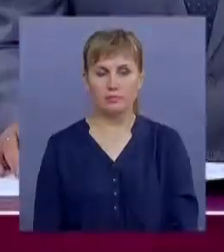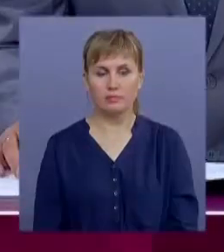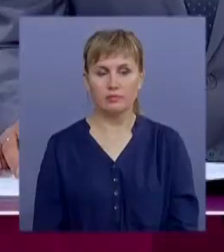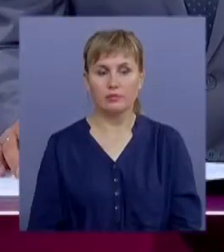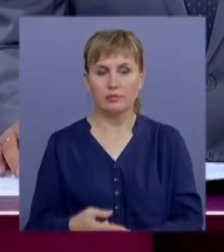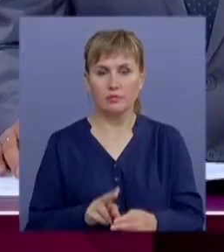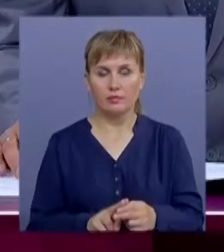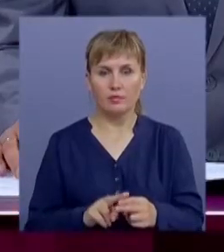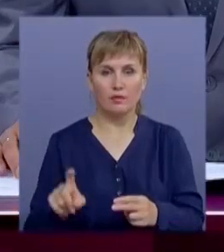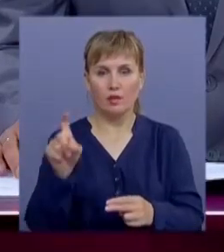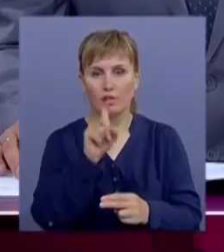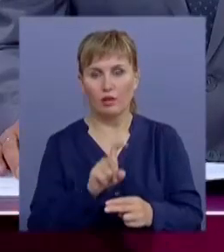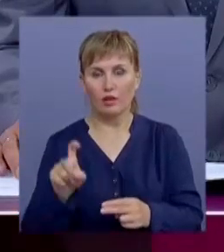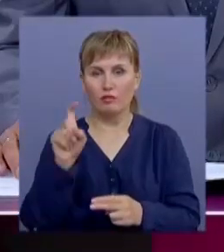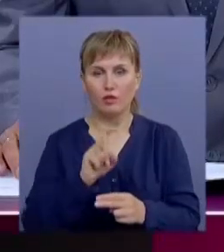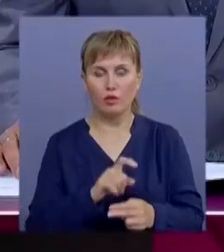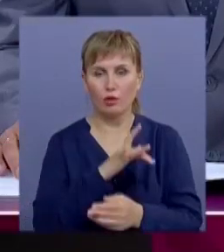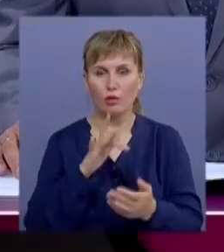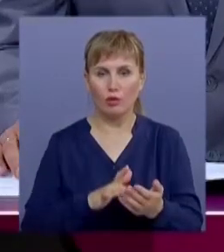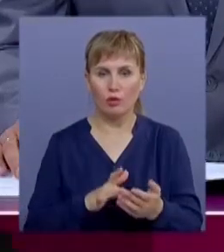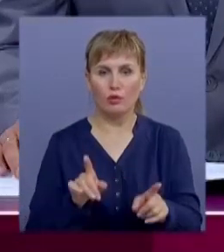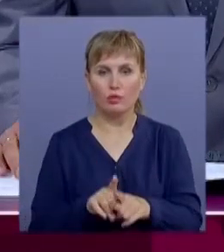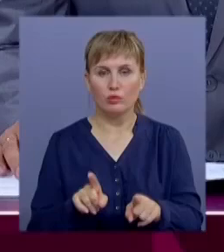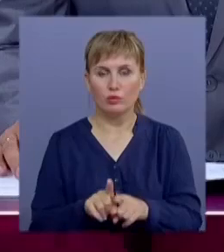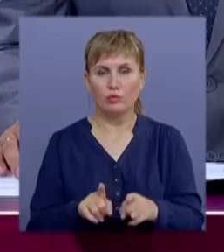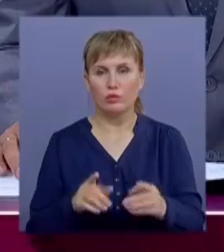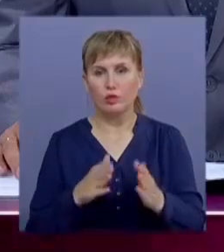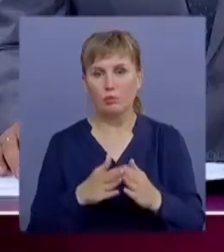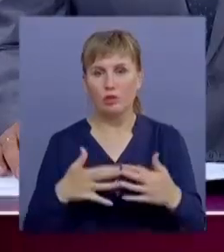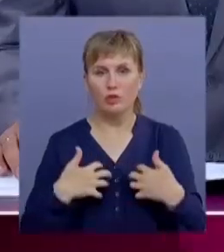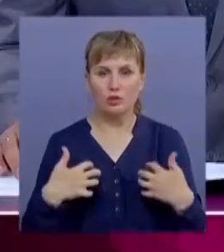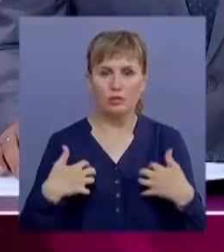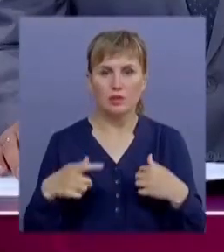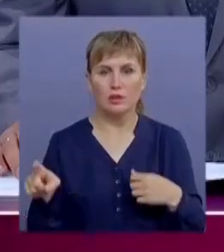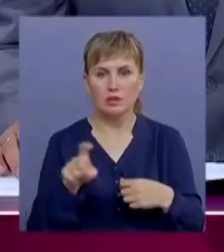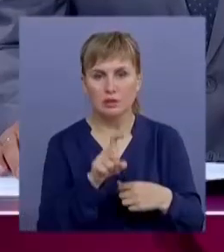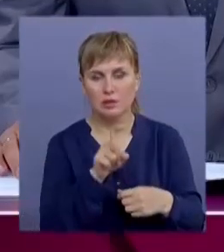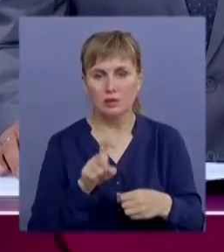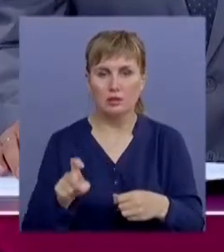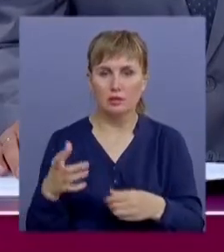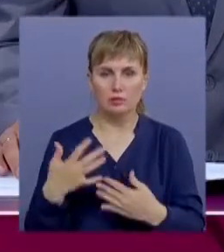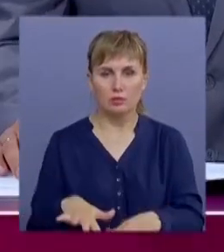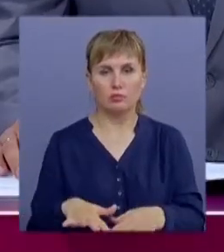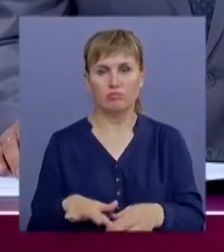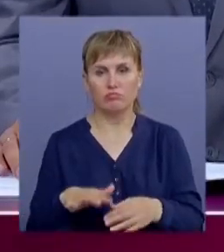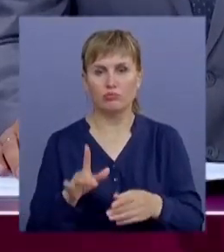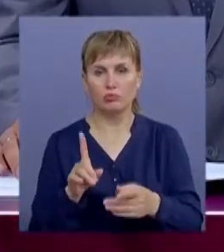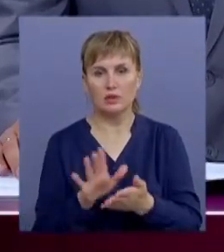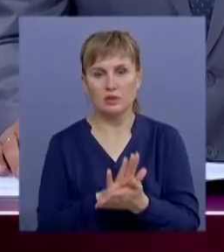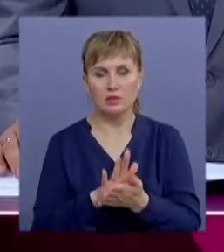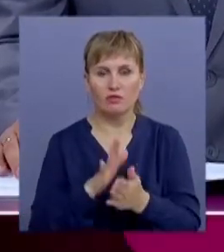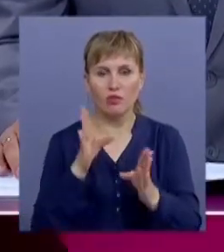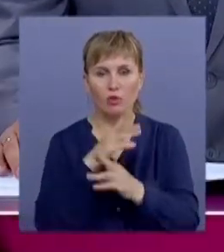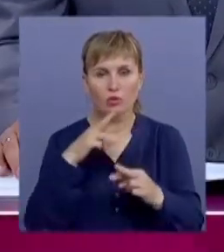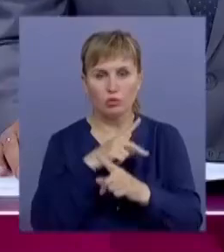Дезинфекция города завершена. Ветеринары утилизировали туши погибших домашних животных. Все это время в Арыси работали саперы. Они обнаружили и вывезли